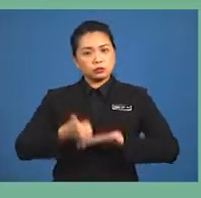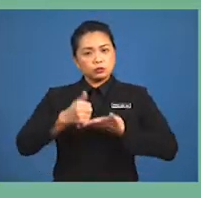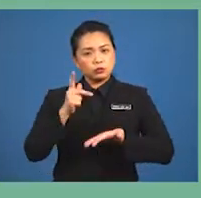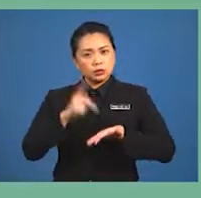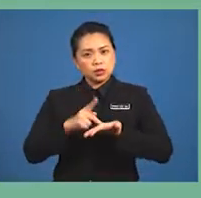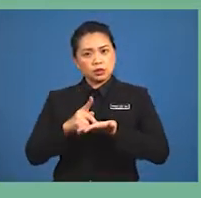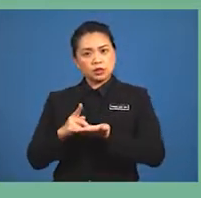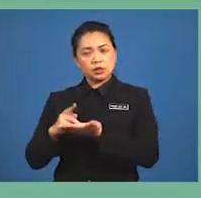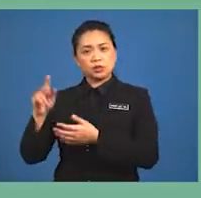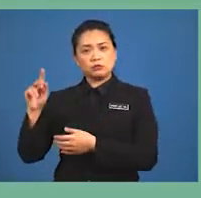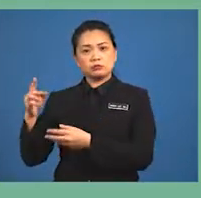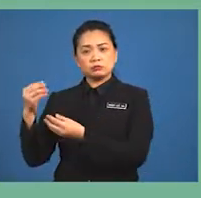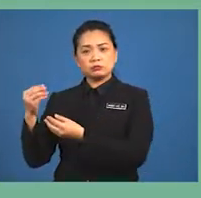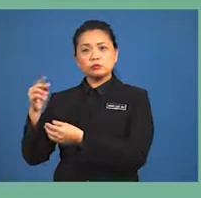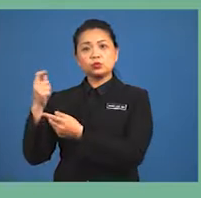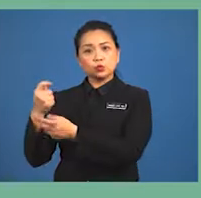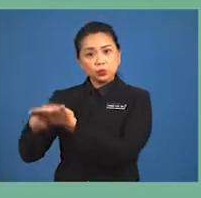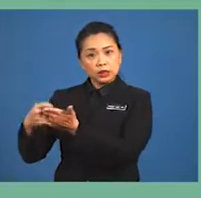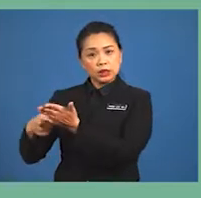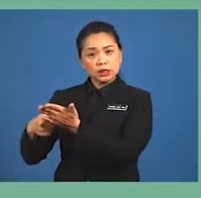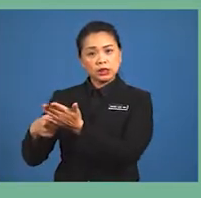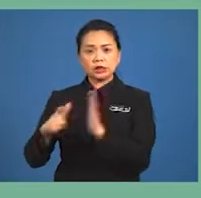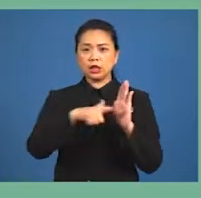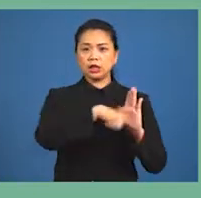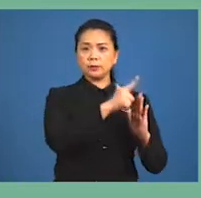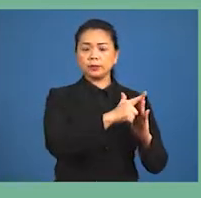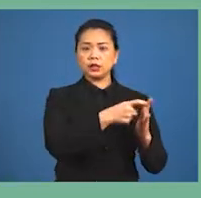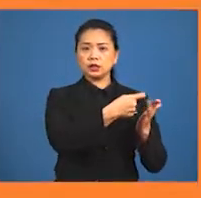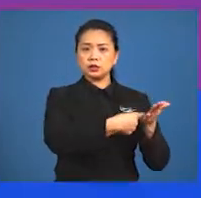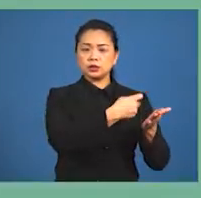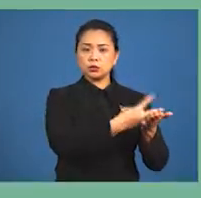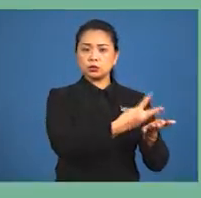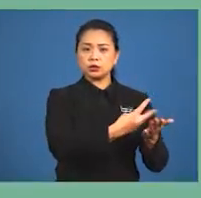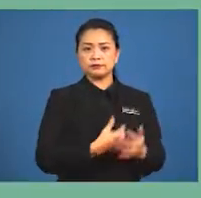jumlah reserve tunai dan jumlah lebihan reserve?